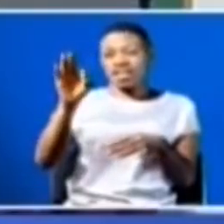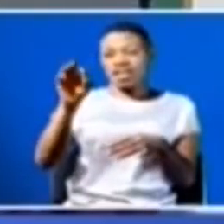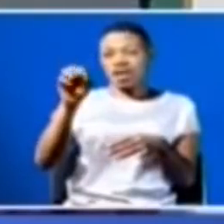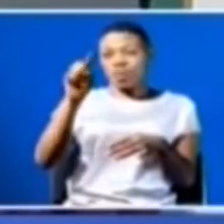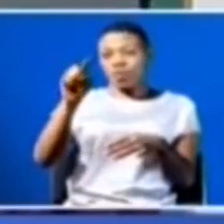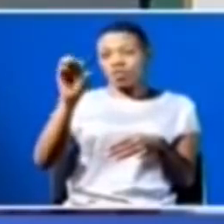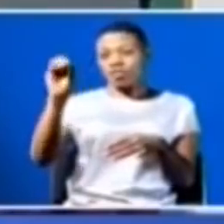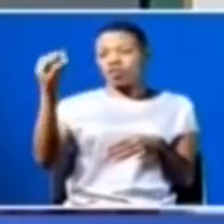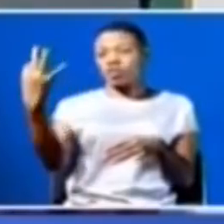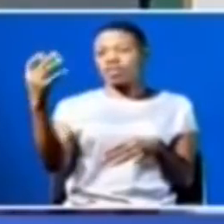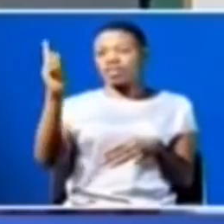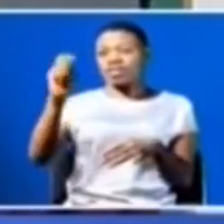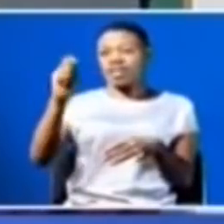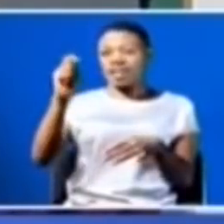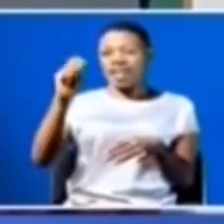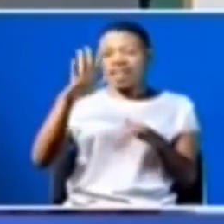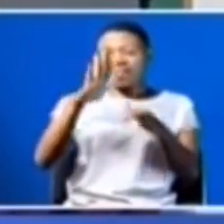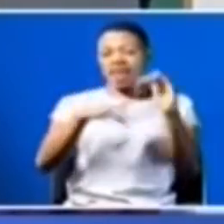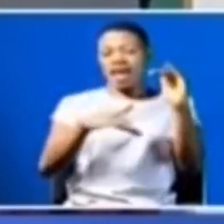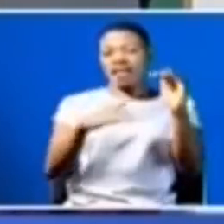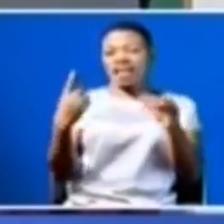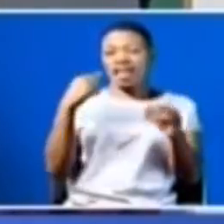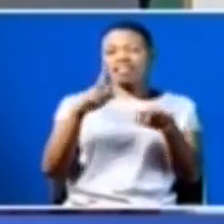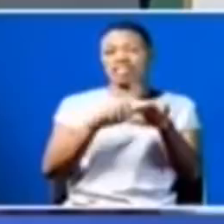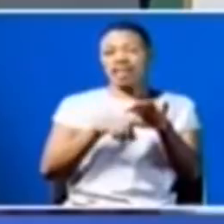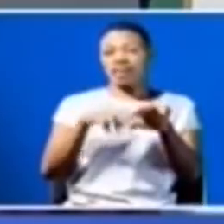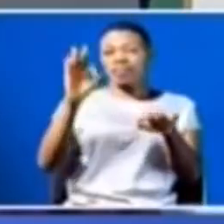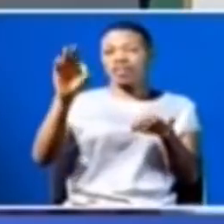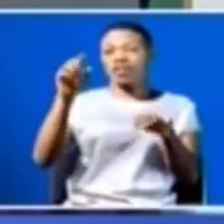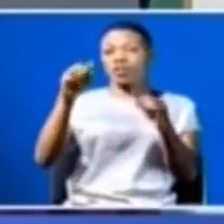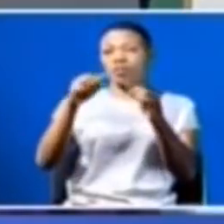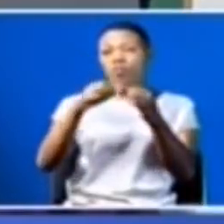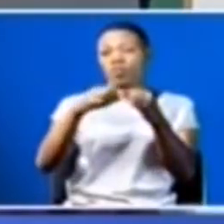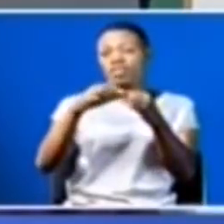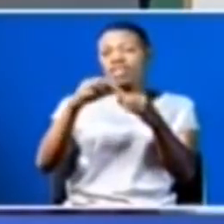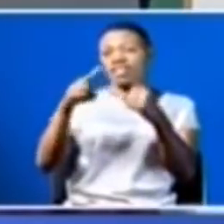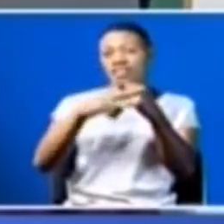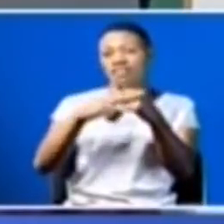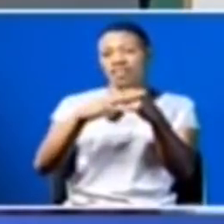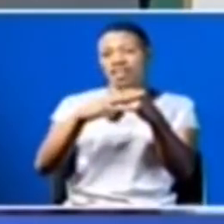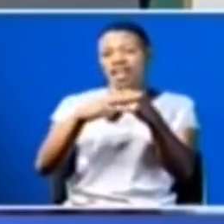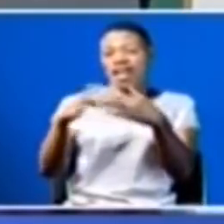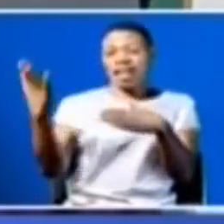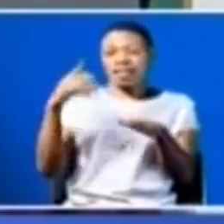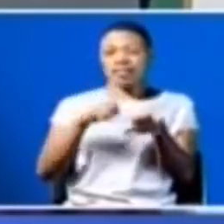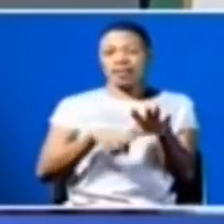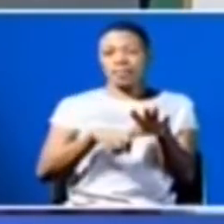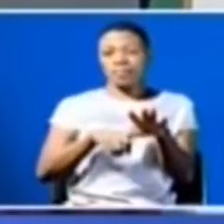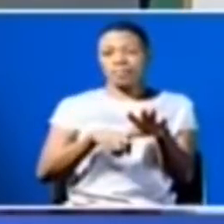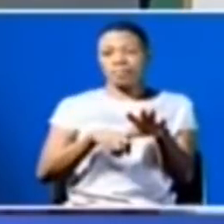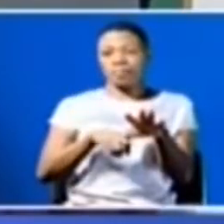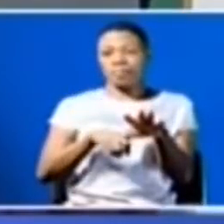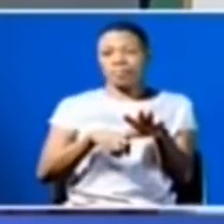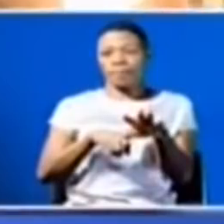3.03 ikilinganishwa na bajeti ya trilioni 3.074 kipindi cha fedha ambacho kilitangulia. Mark na Maswa anarifu.